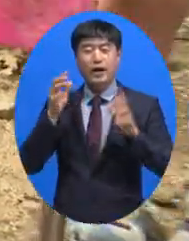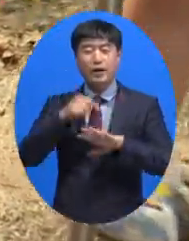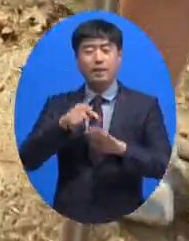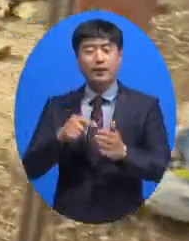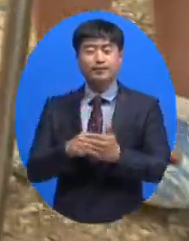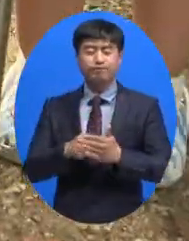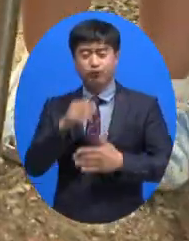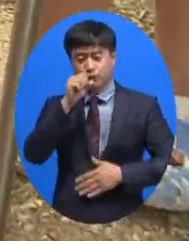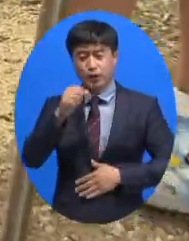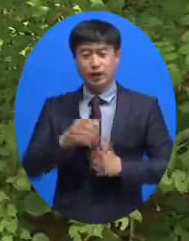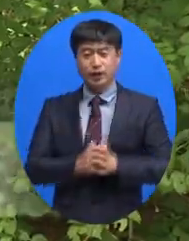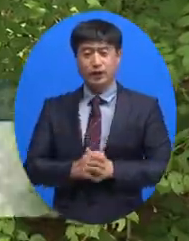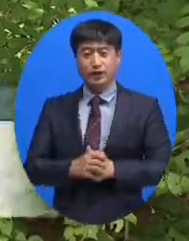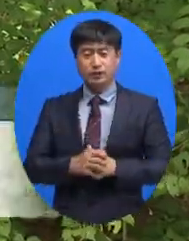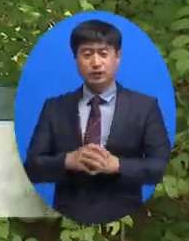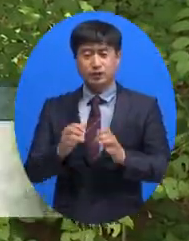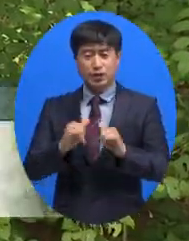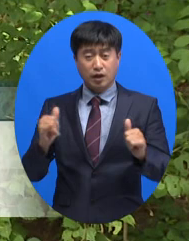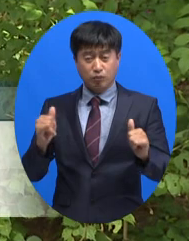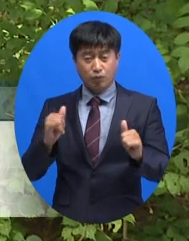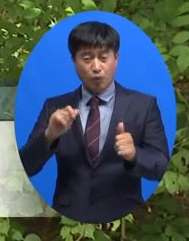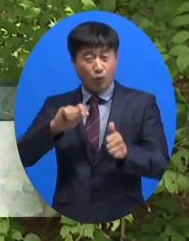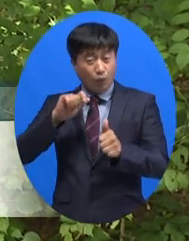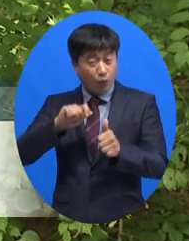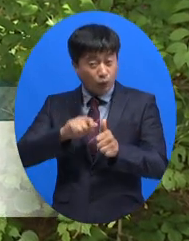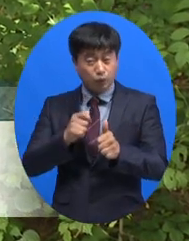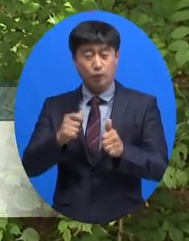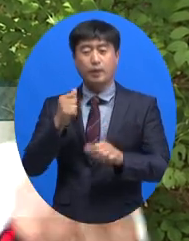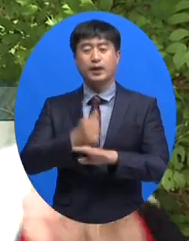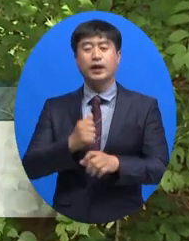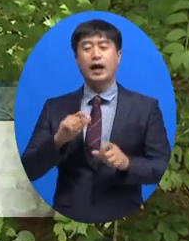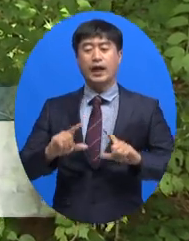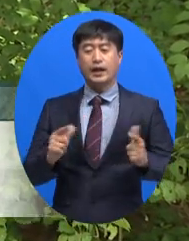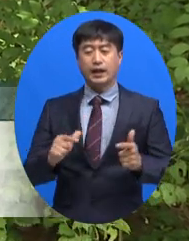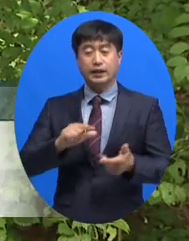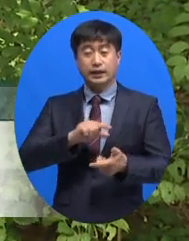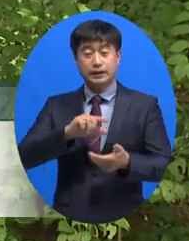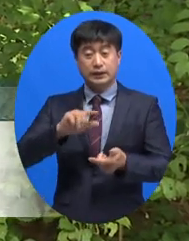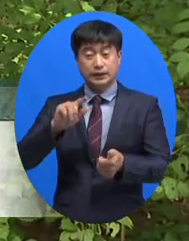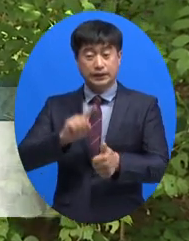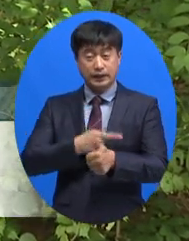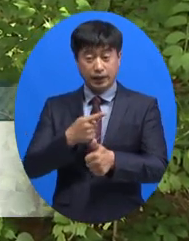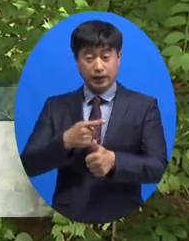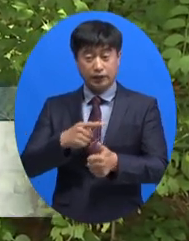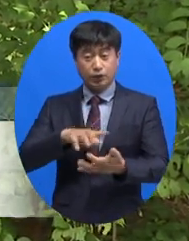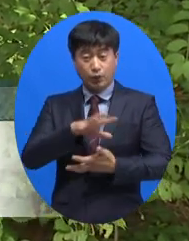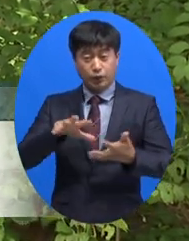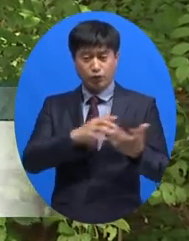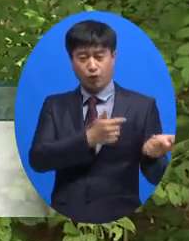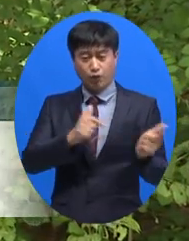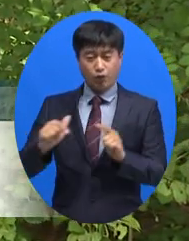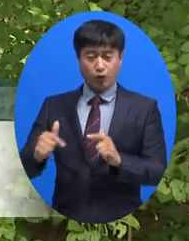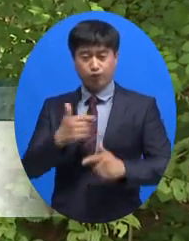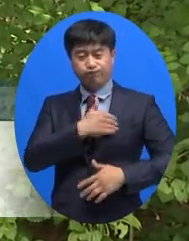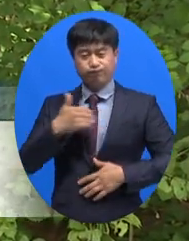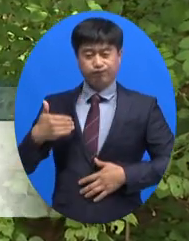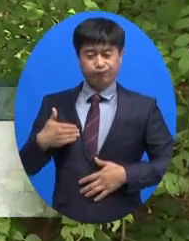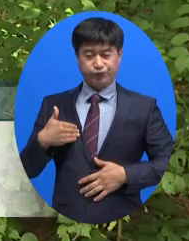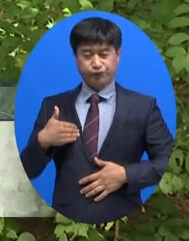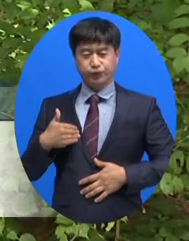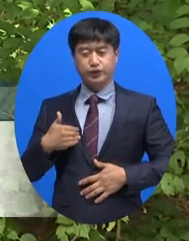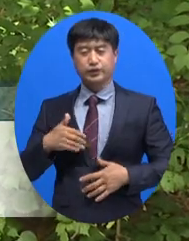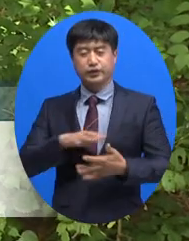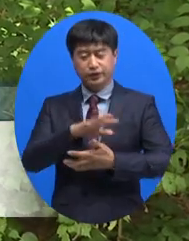동심을 자극합니다. 인위적으로 만들어진 게 아니라 자연에서 오는 놀이감으로도 충분히 즐겁게 놀 수 있다는